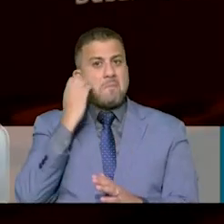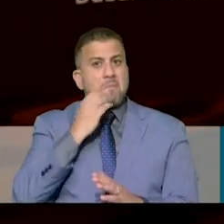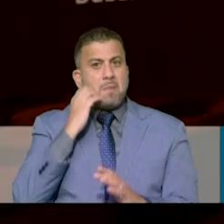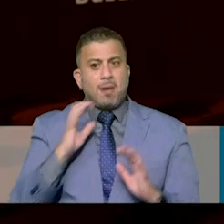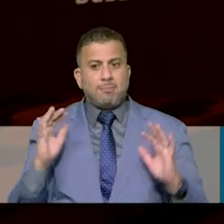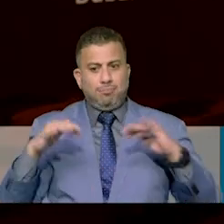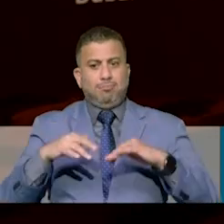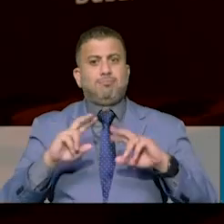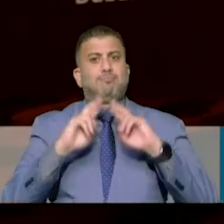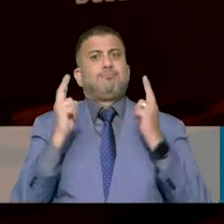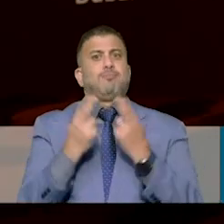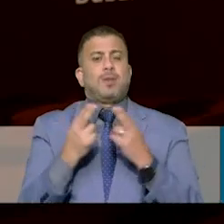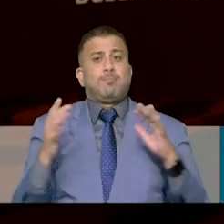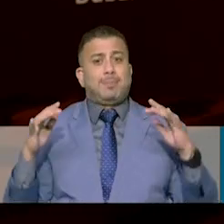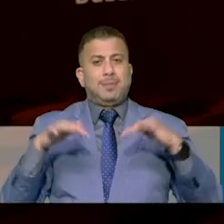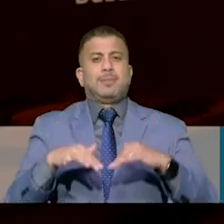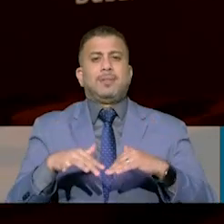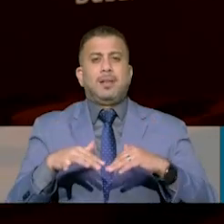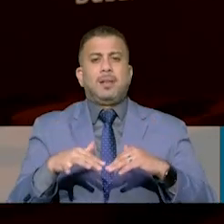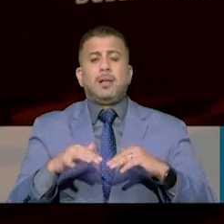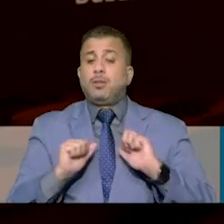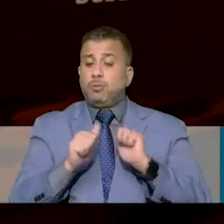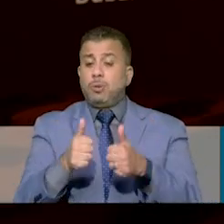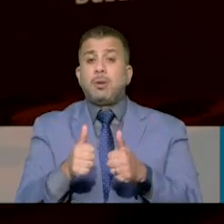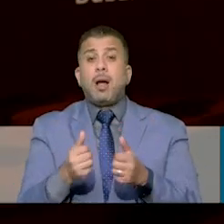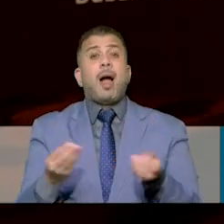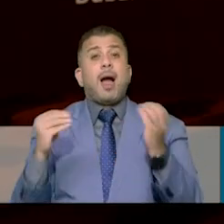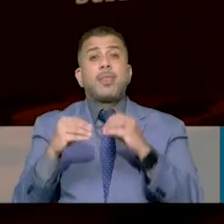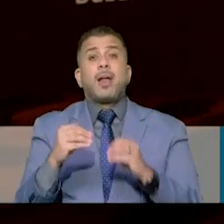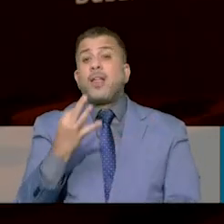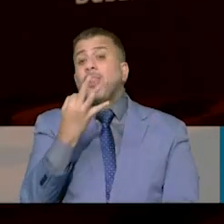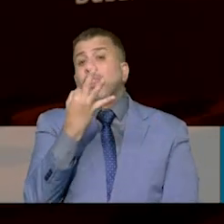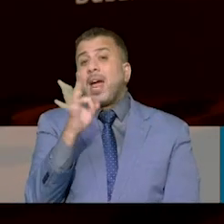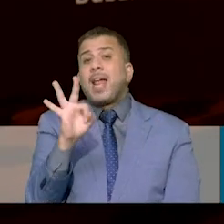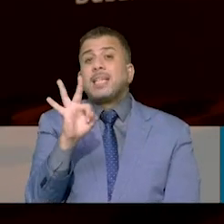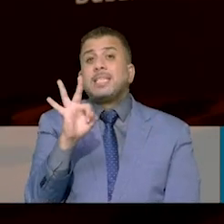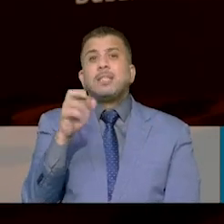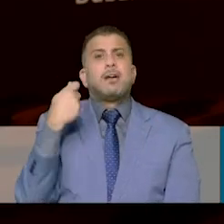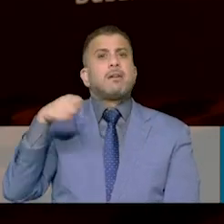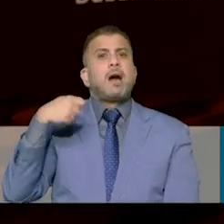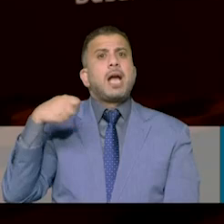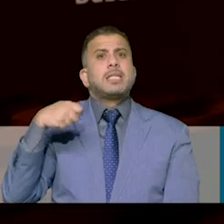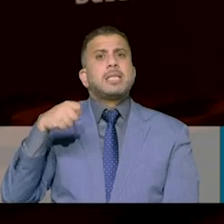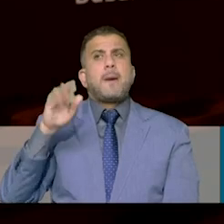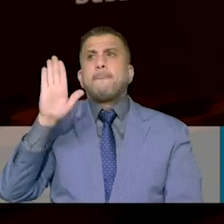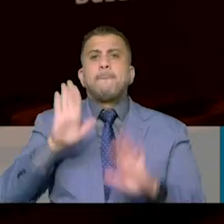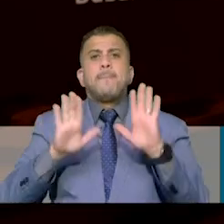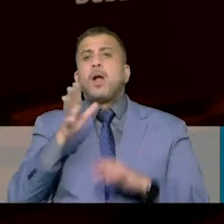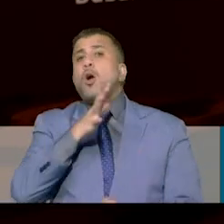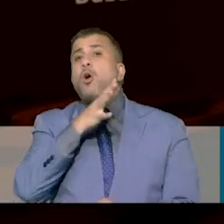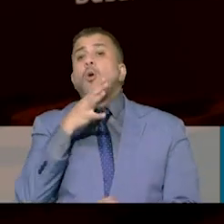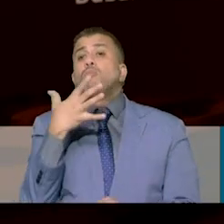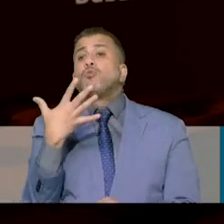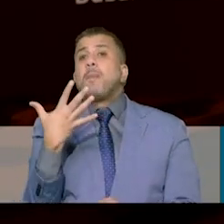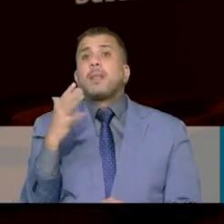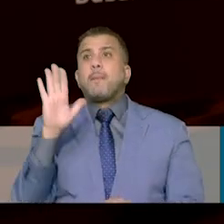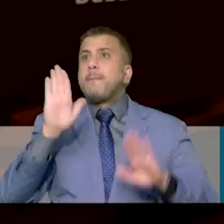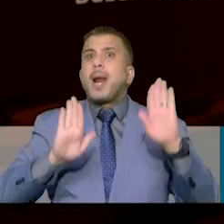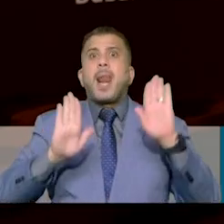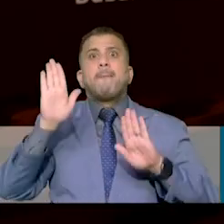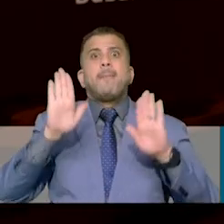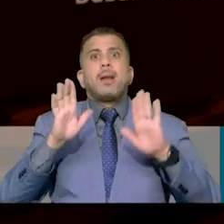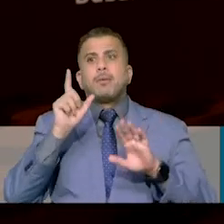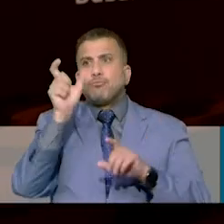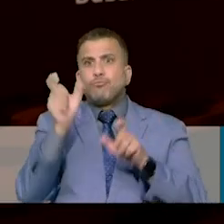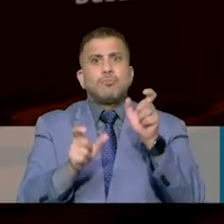الاطراف ويشارك في هذا الاجتماع اكثر من 30 رئيس برلمان واكثر من 500 برلماني يمثلون